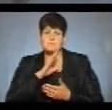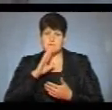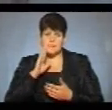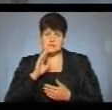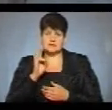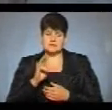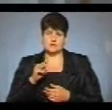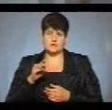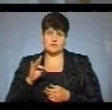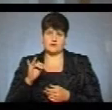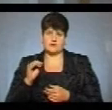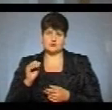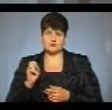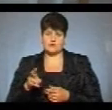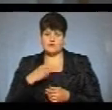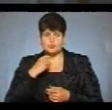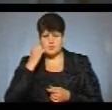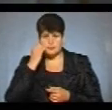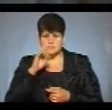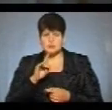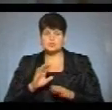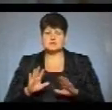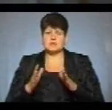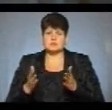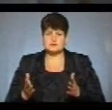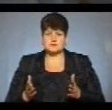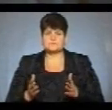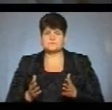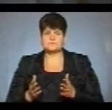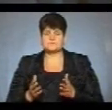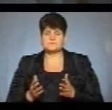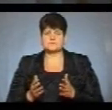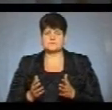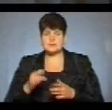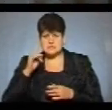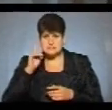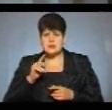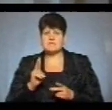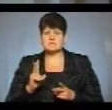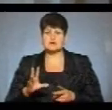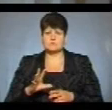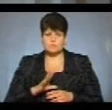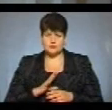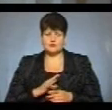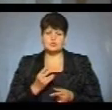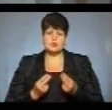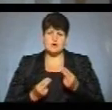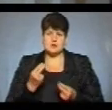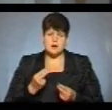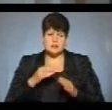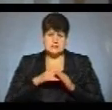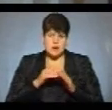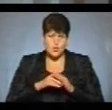Наталія Трофимчук. Казав, що не пам'ятає, що сталося, але знав, з ким він був, що вони гралися